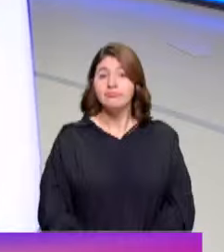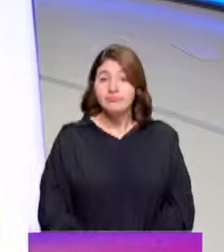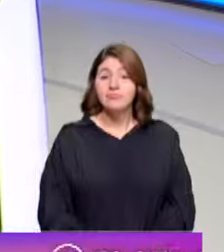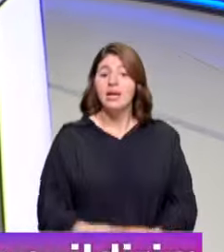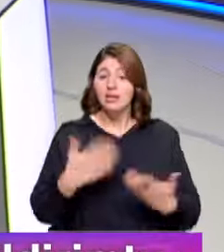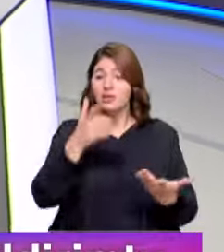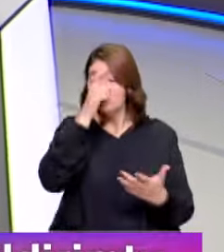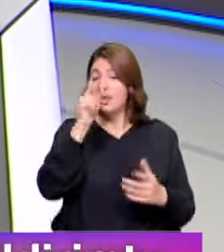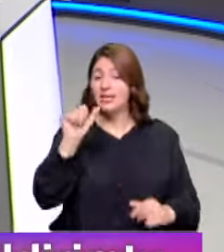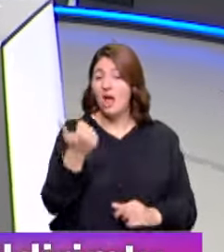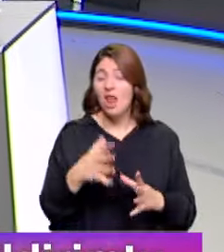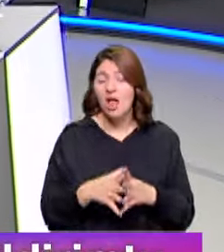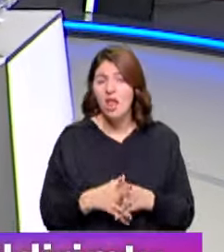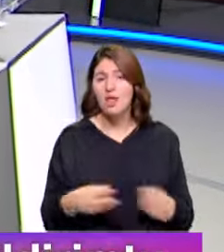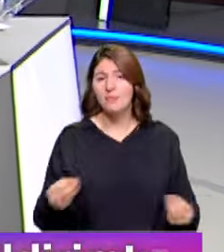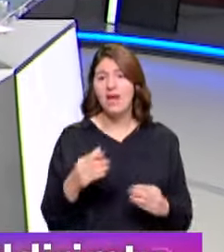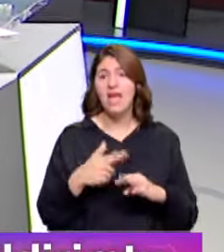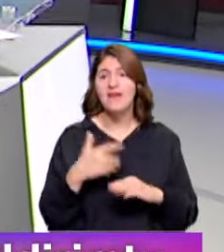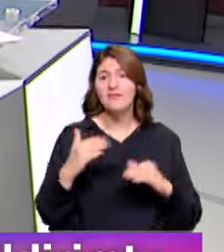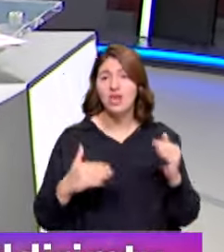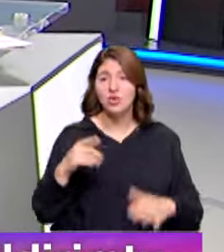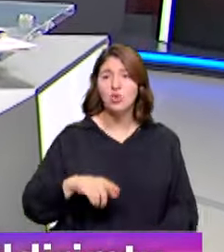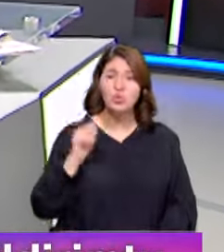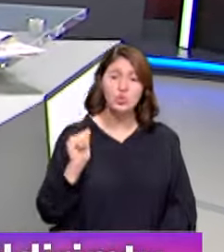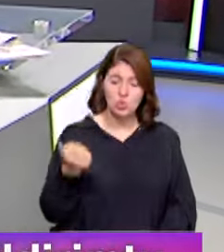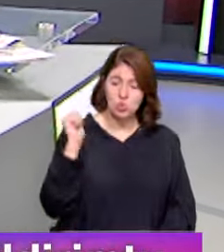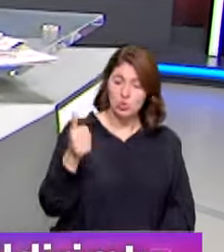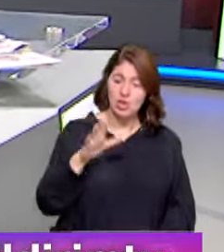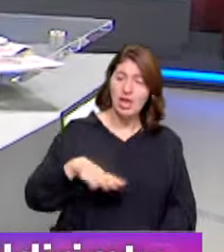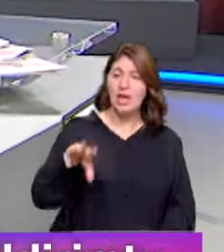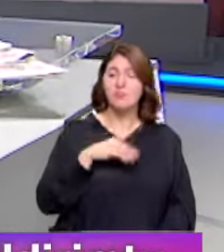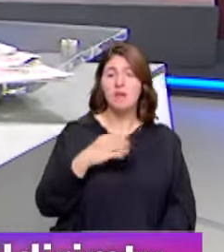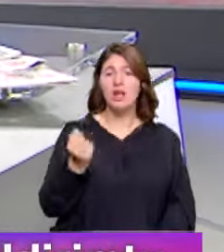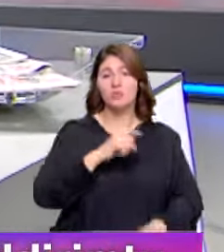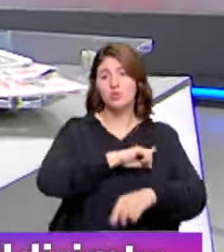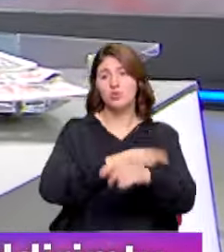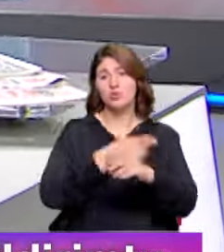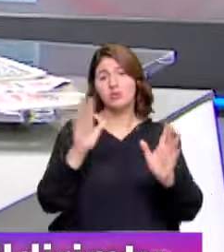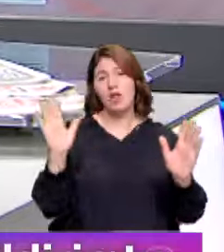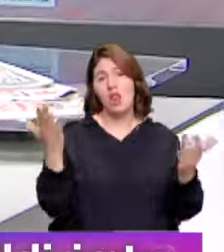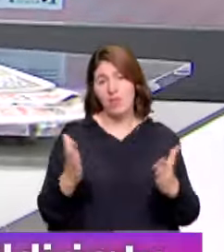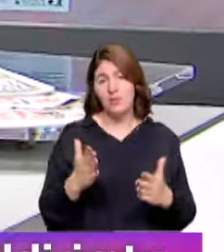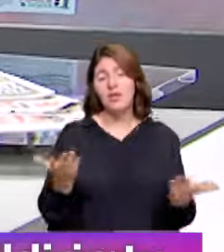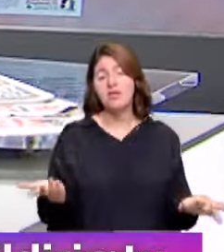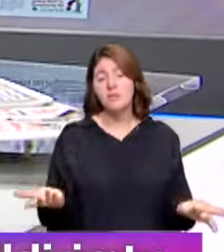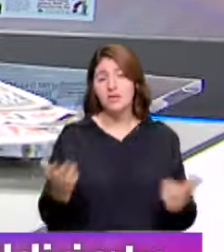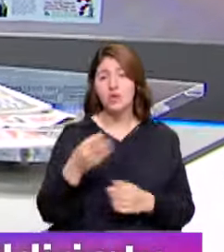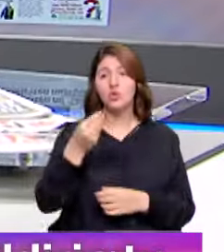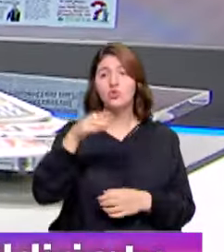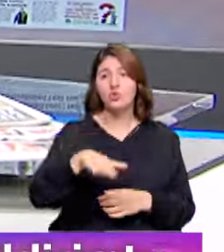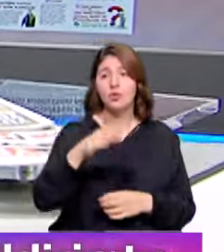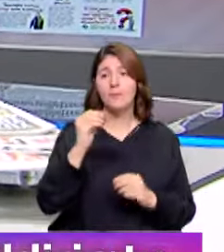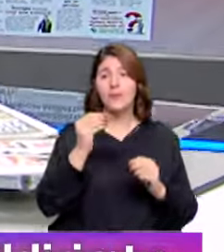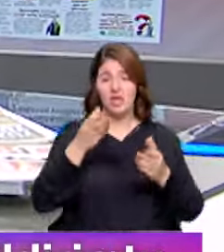Tabii Türk lirasındaki değer kaybı da enflasyon da günden güne hepimizin alım gücünü düşürüyor. Elbette ki çocuk